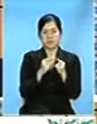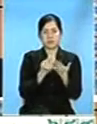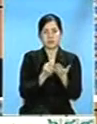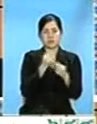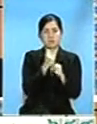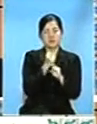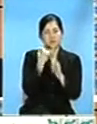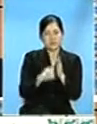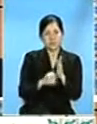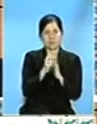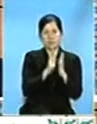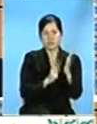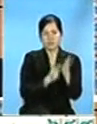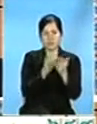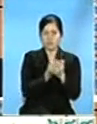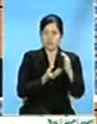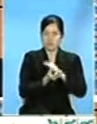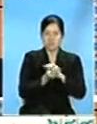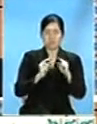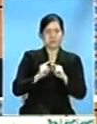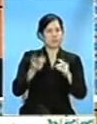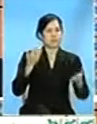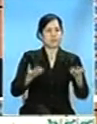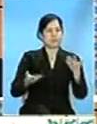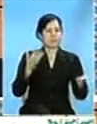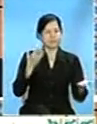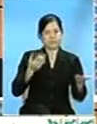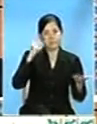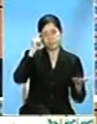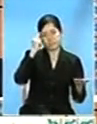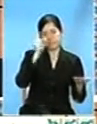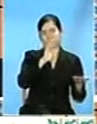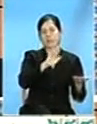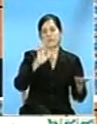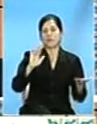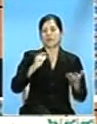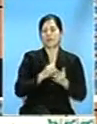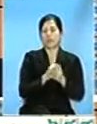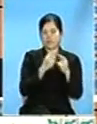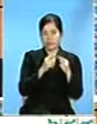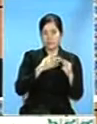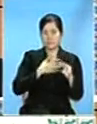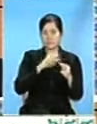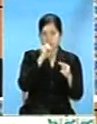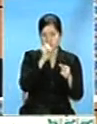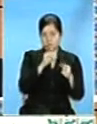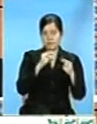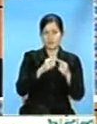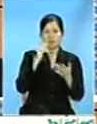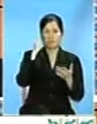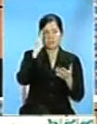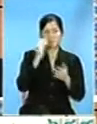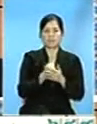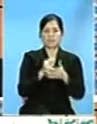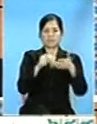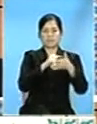ปถึงตรงนั้นครับเพราะท่านอาจจะกล่าวหาว่าเป็นเรื่องจินตนาการแต่ผมบอกให้ท่านฟังว่าการเลือกตั้งไม่